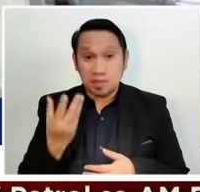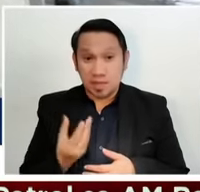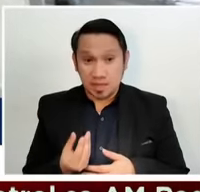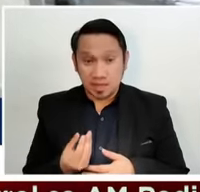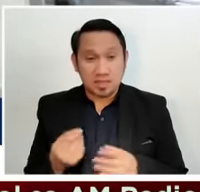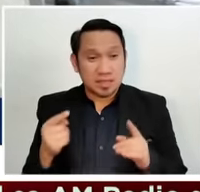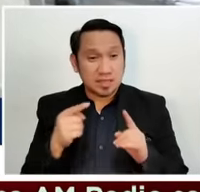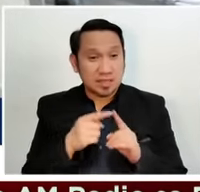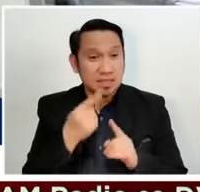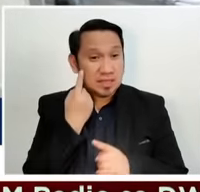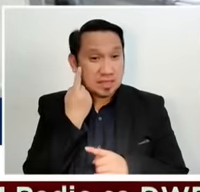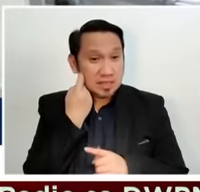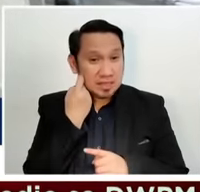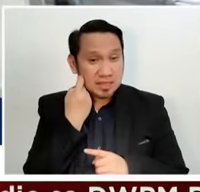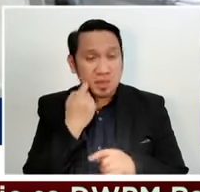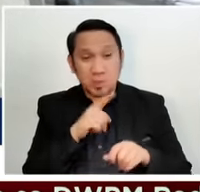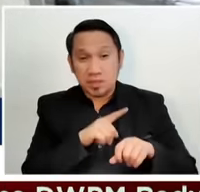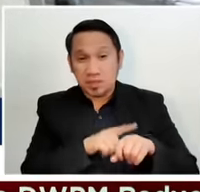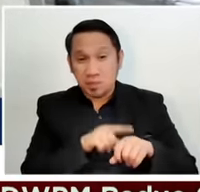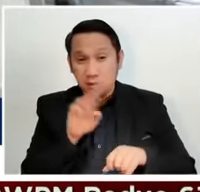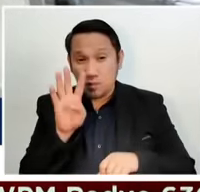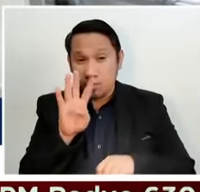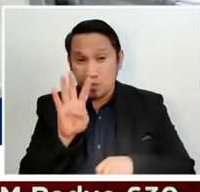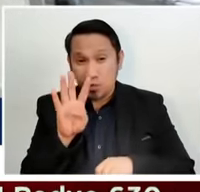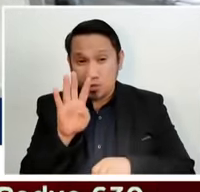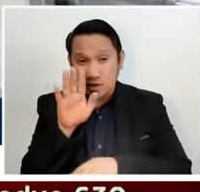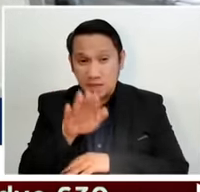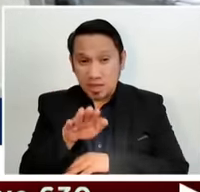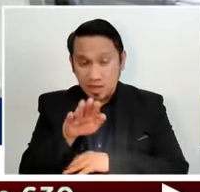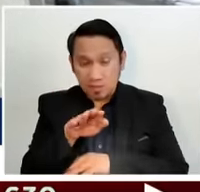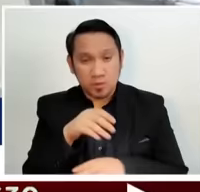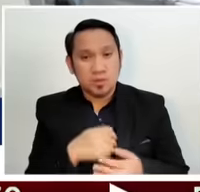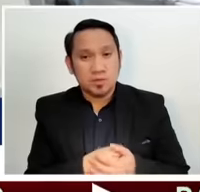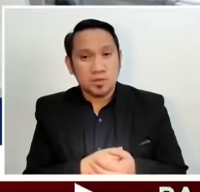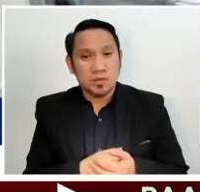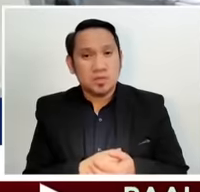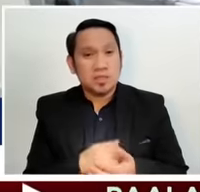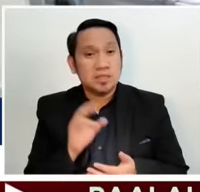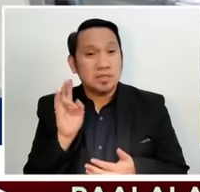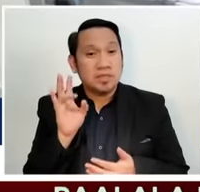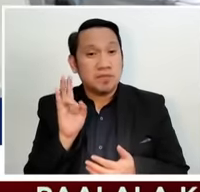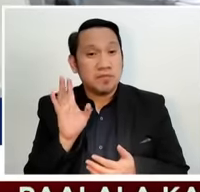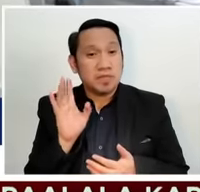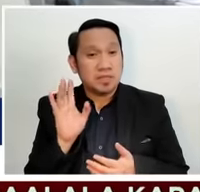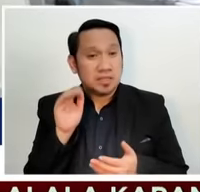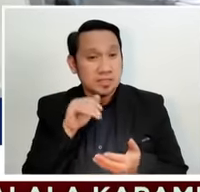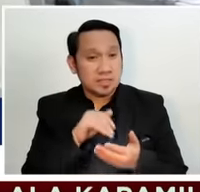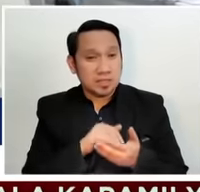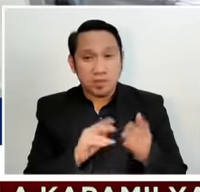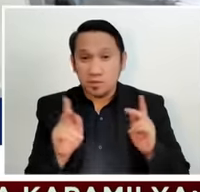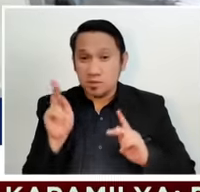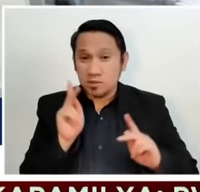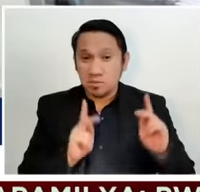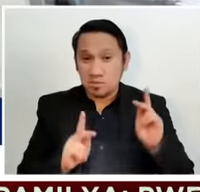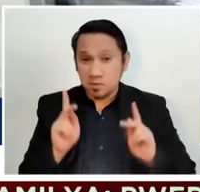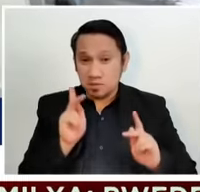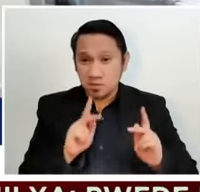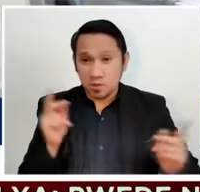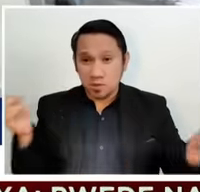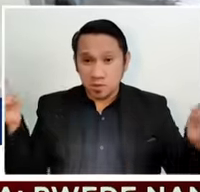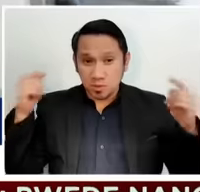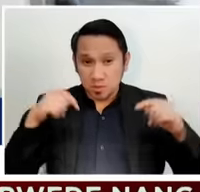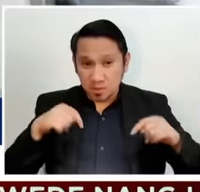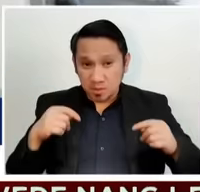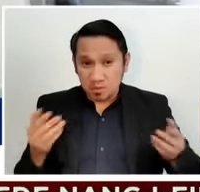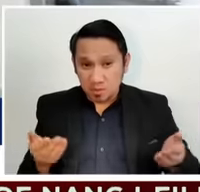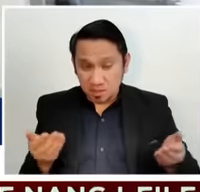kaninang pasado alas 4 ng hapon ay umaabot na sa higit 17,000 ang bilang ng mga pasaherong dumating at